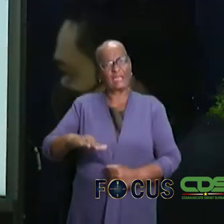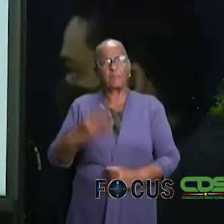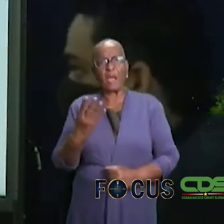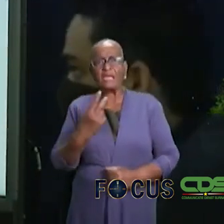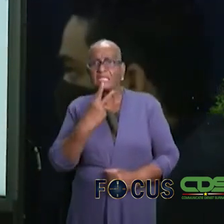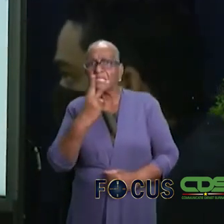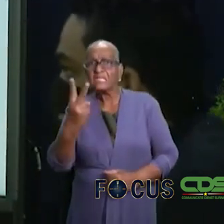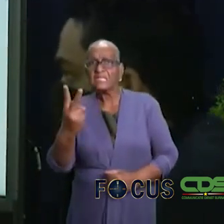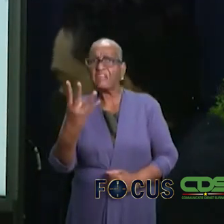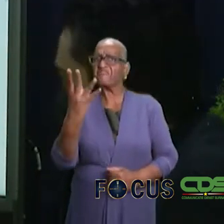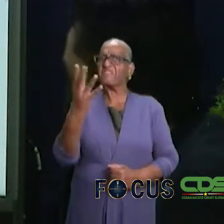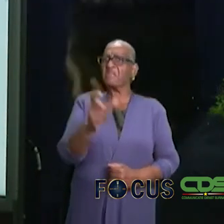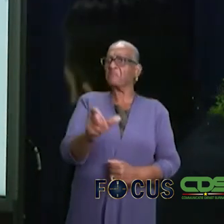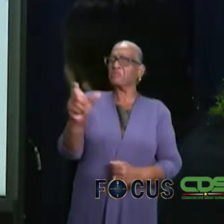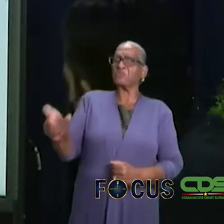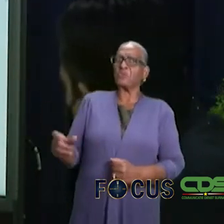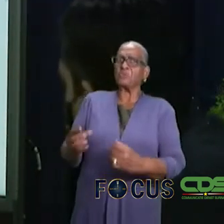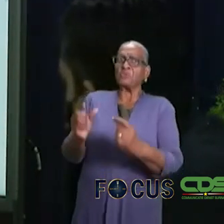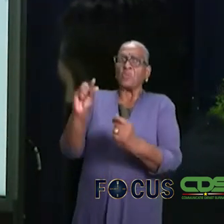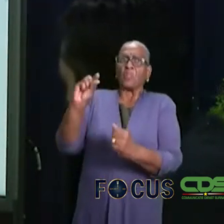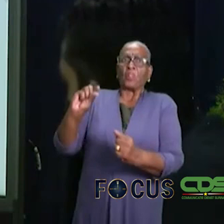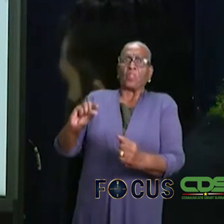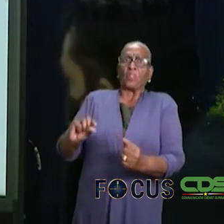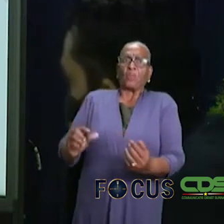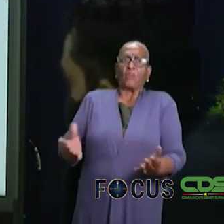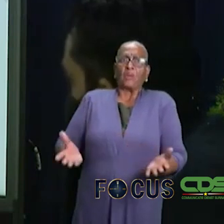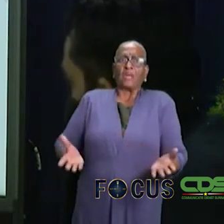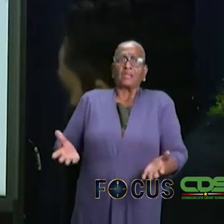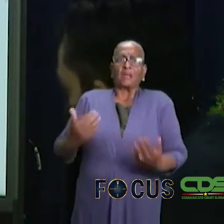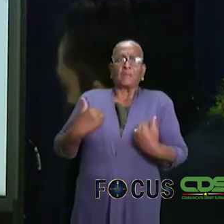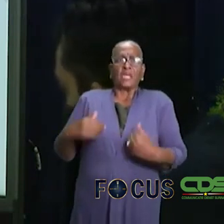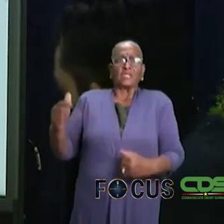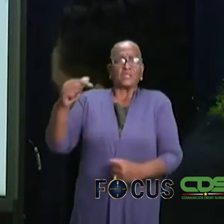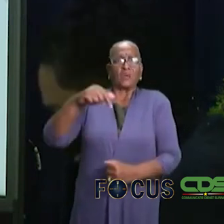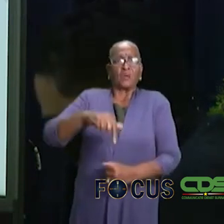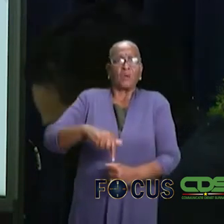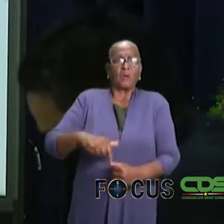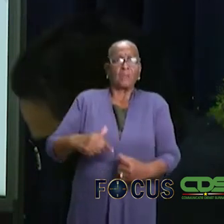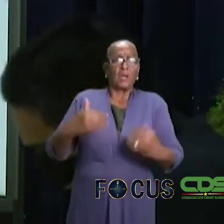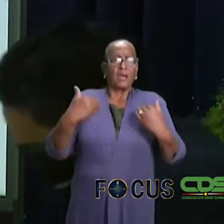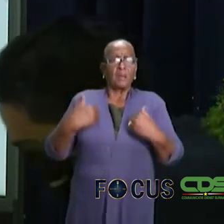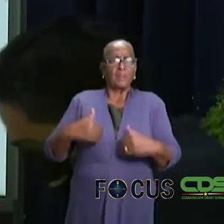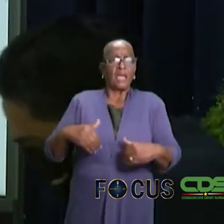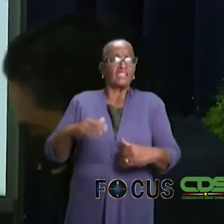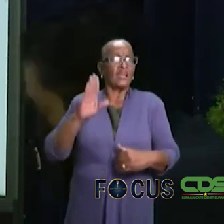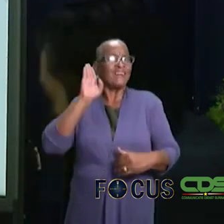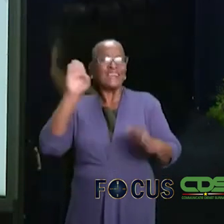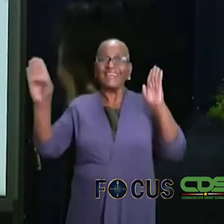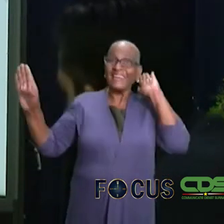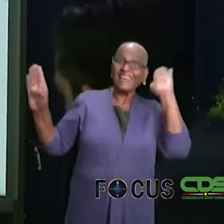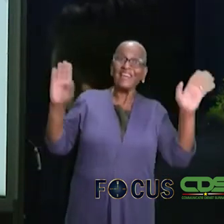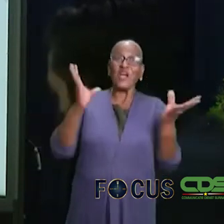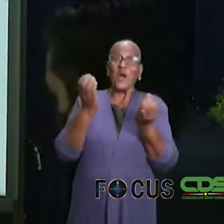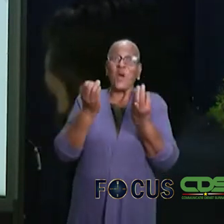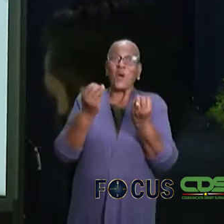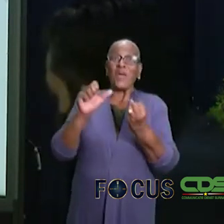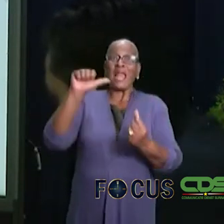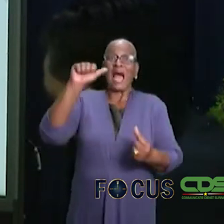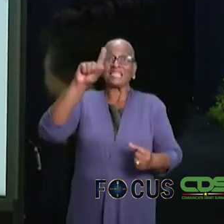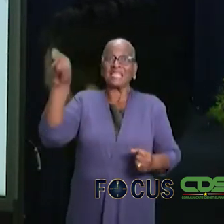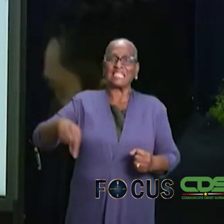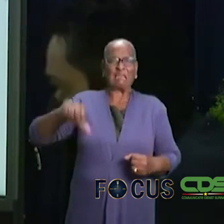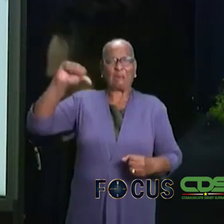uur. We dachten dat het ligt aan vaccin, want er was een heleboel lawaai dat werd gemaakt over AstraZeneca. Nu hebben we